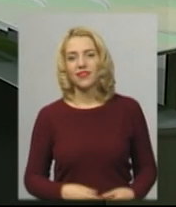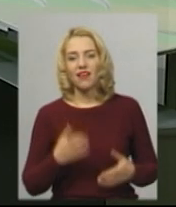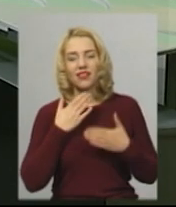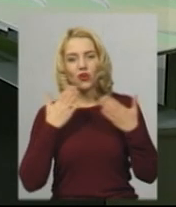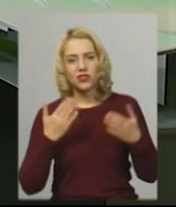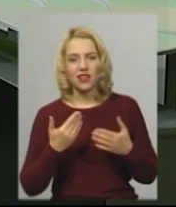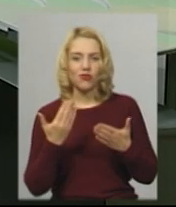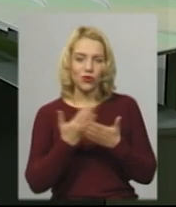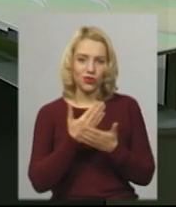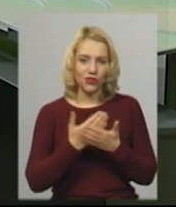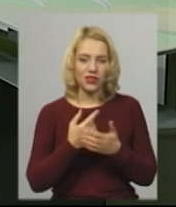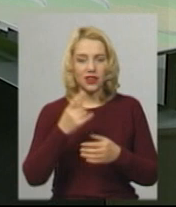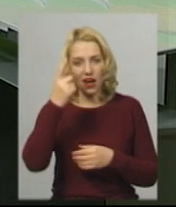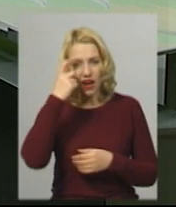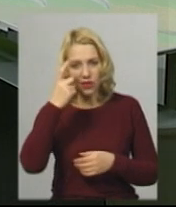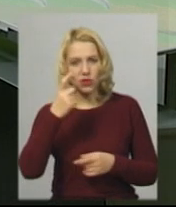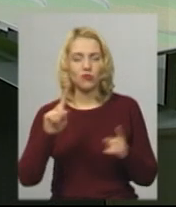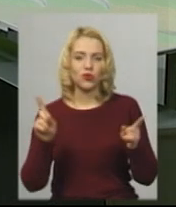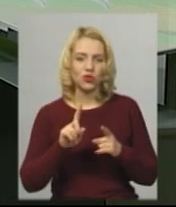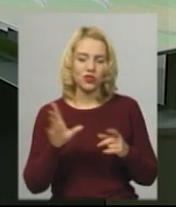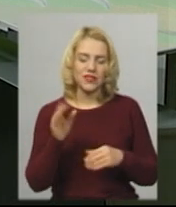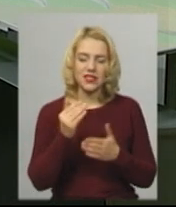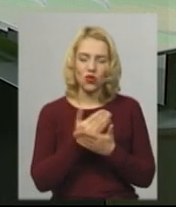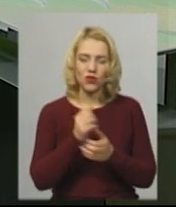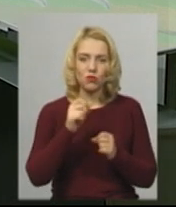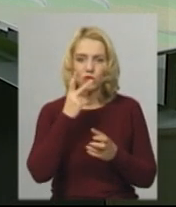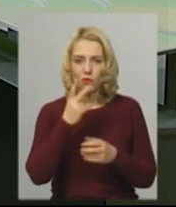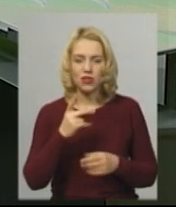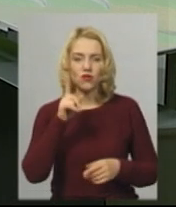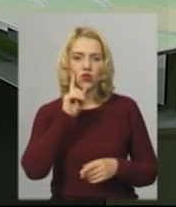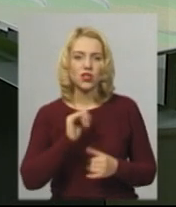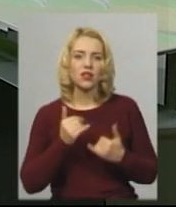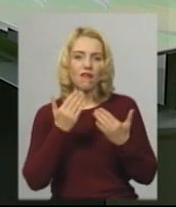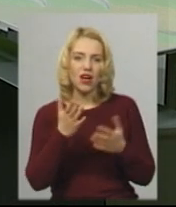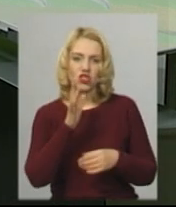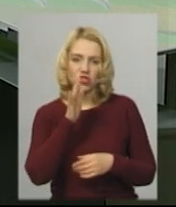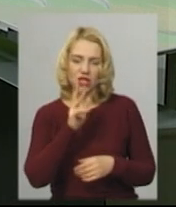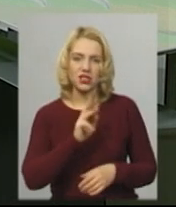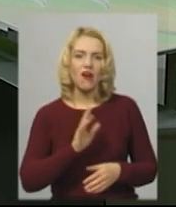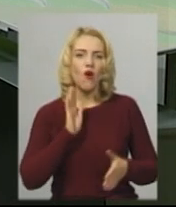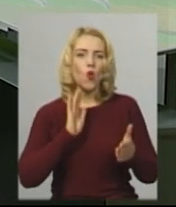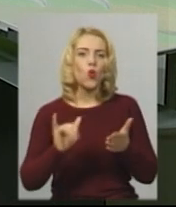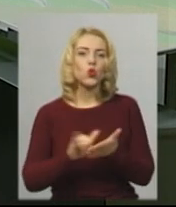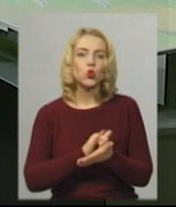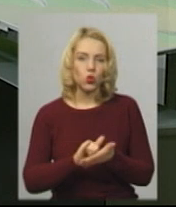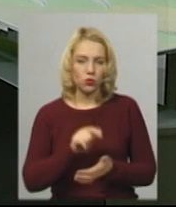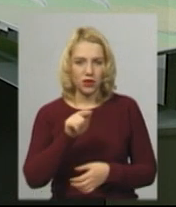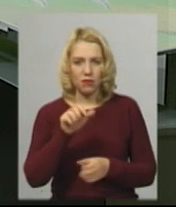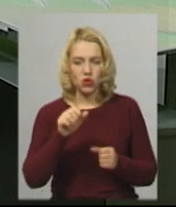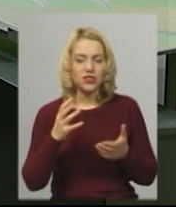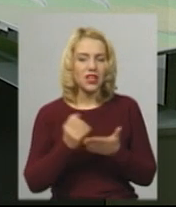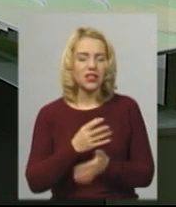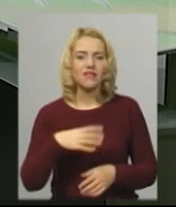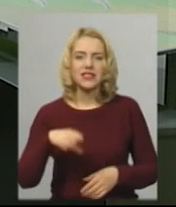Наостанок випуску нагадую, що всі наші випуски ви можете переглядати в зручний для вас час в мережі YouTube. Там ви знаєте, де і всі